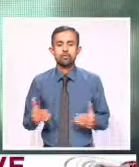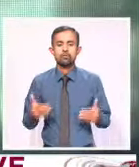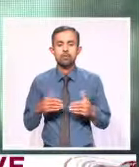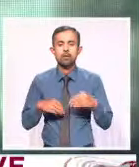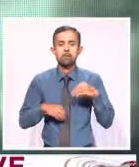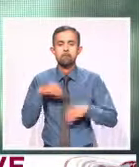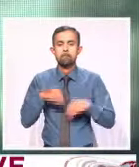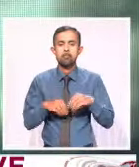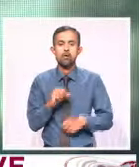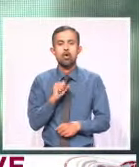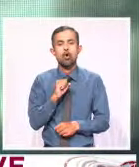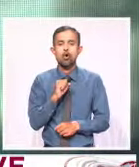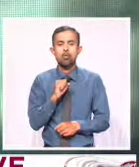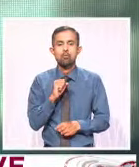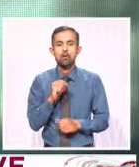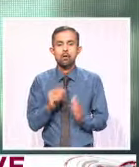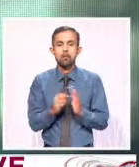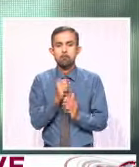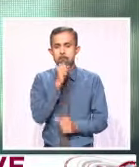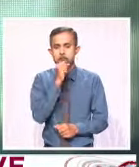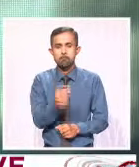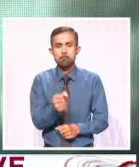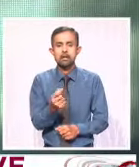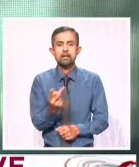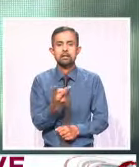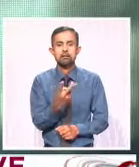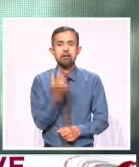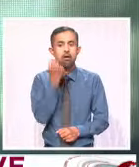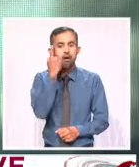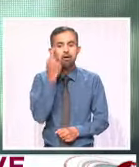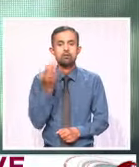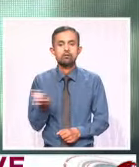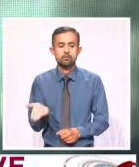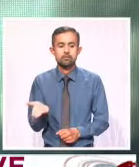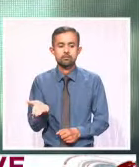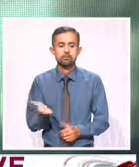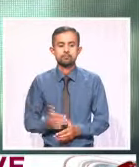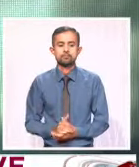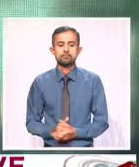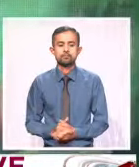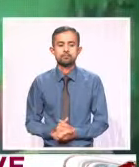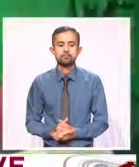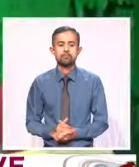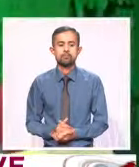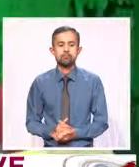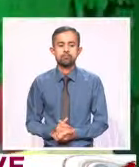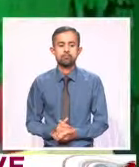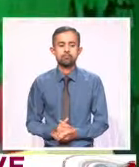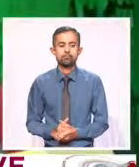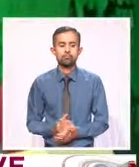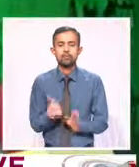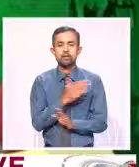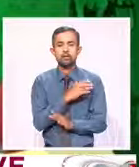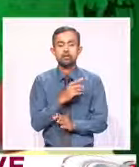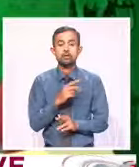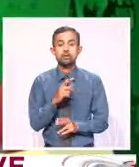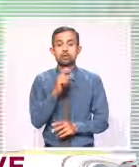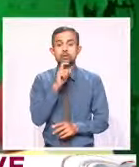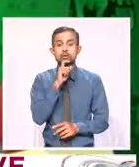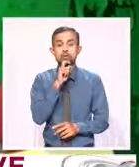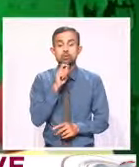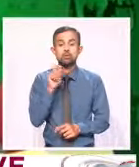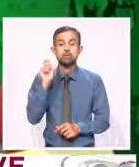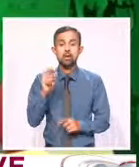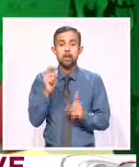වර්තමාන දේශපාලන තත්ත්වය පිළිබඳ අද පැවති මාධ්‍ය හමු කිහිපයකදී පළ වූ අදහස් කිහිපයක් මේ. විශේෂයෙන්ම හිටපු අග්‍රමිනිෂ්‍යකාර